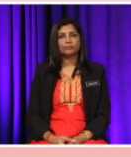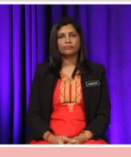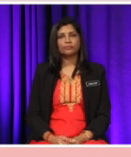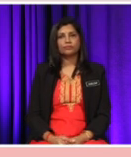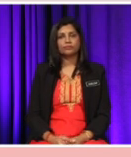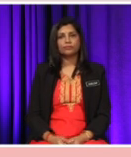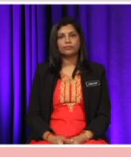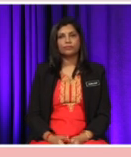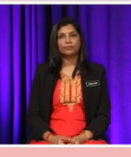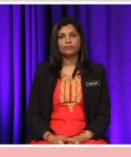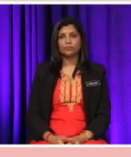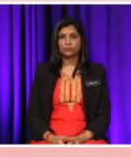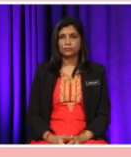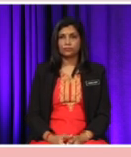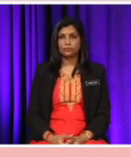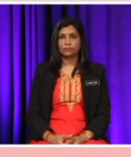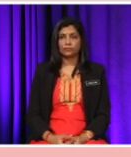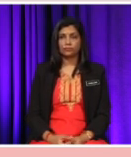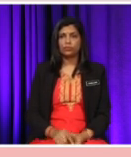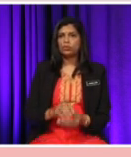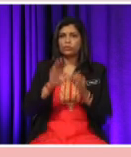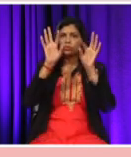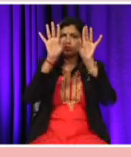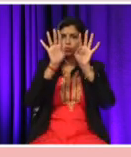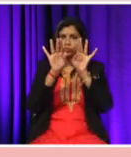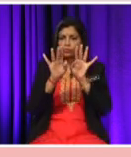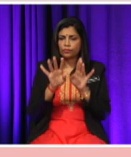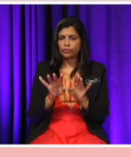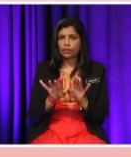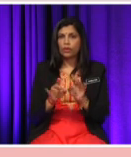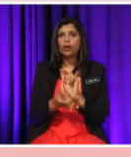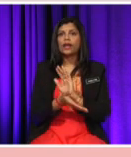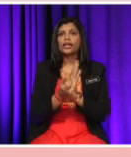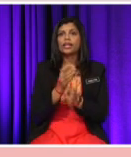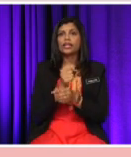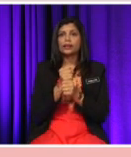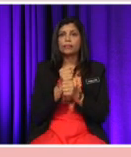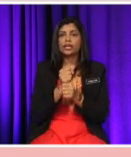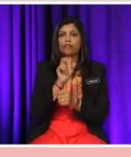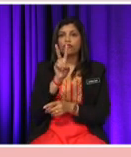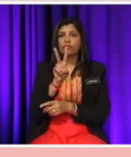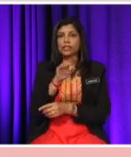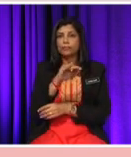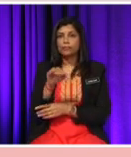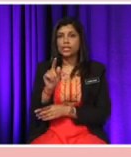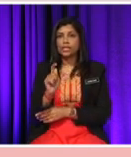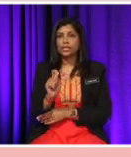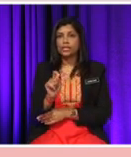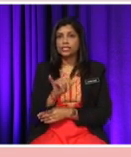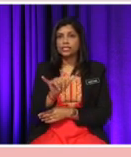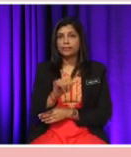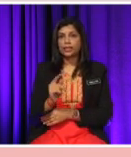dengan itu rumusnya akan jadi v/t = Q Oke